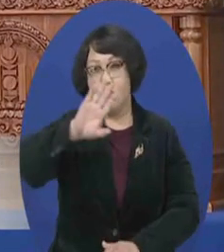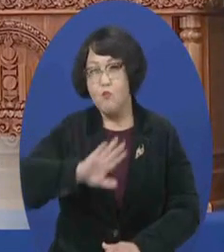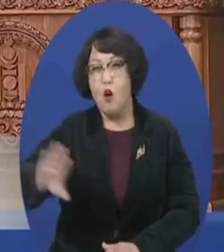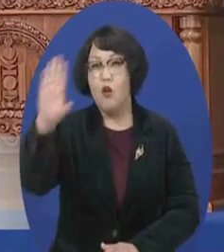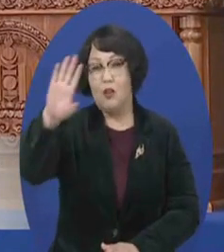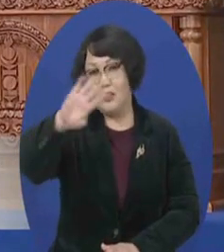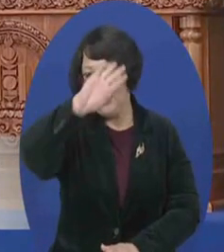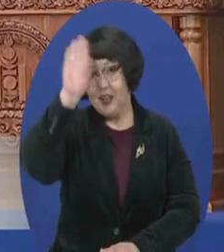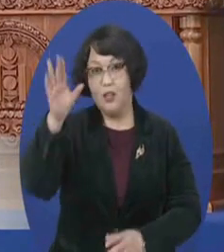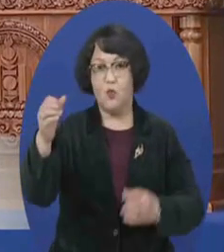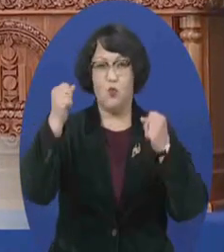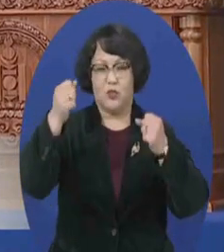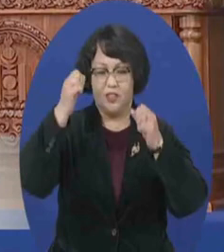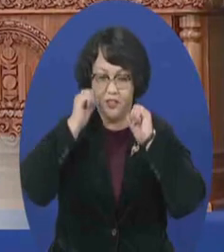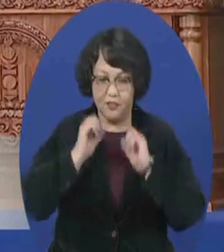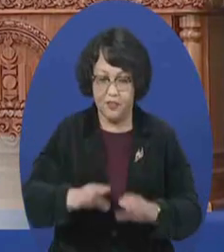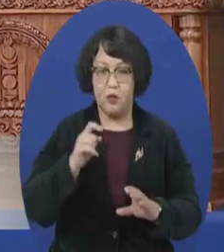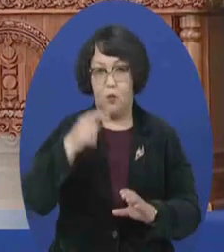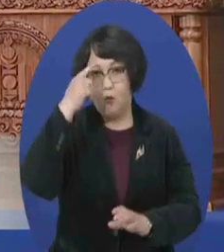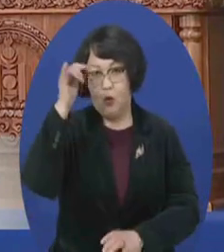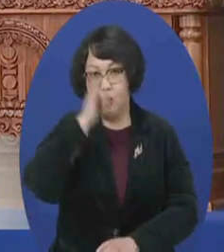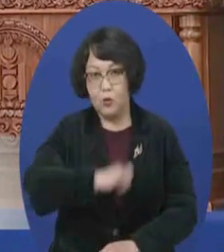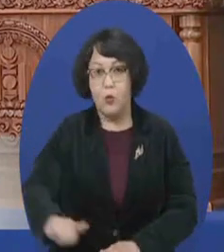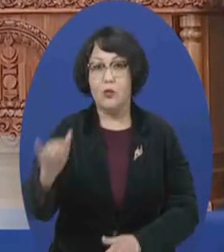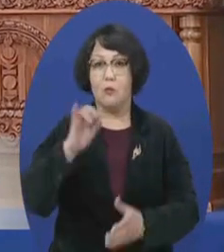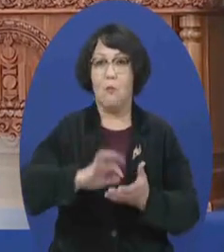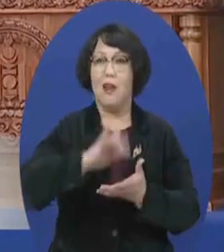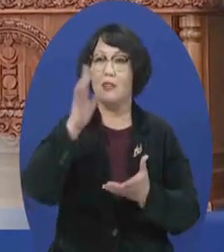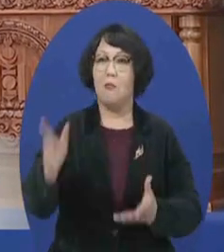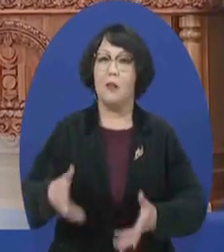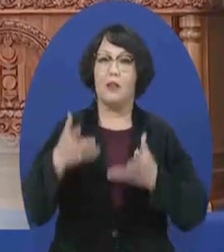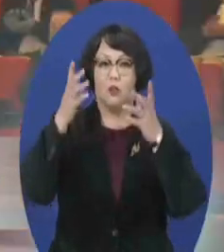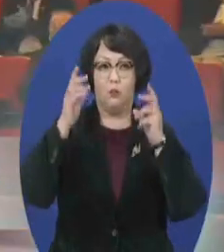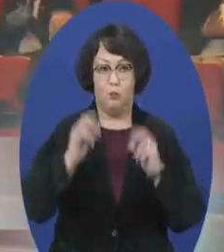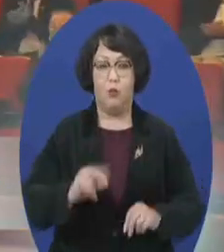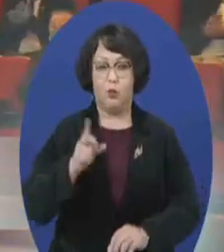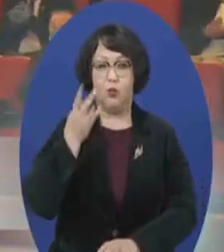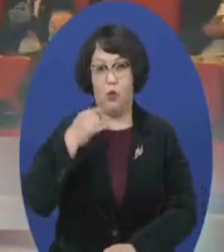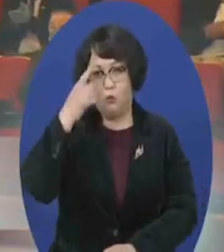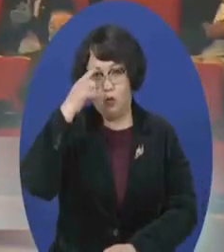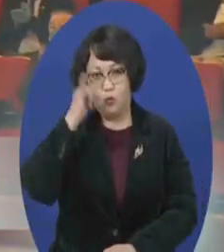дор Монгол улс мандан бадар болтугай. Монгол улсын төлөө зүтгэе.